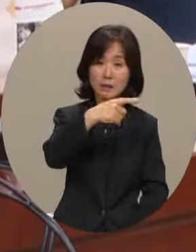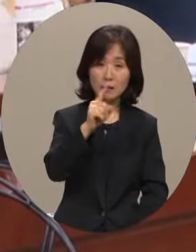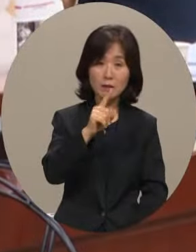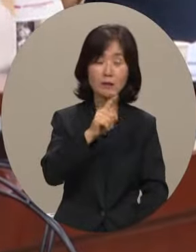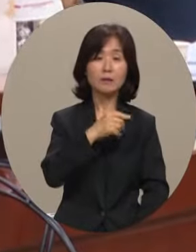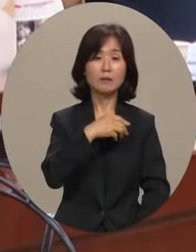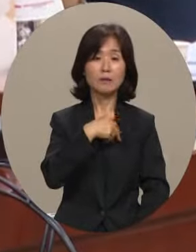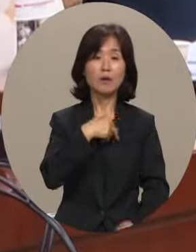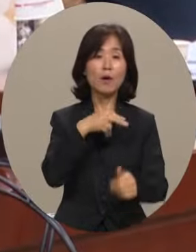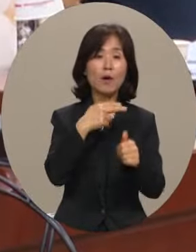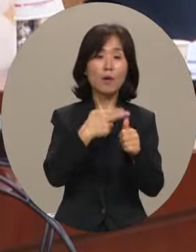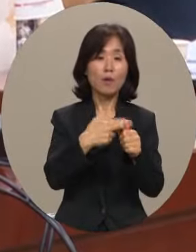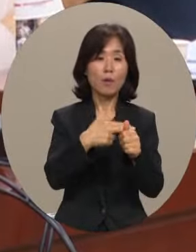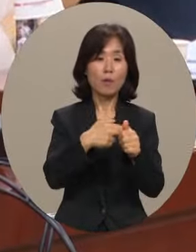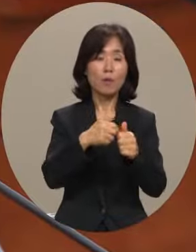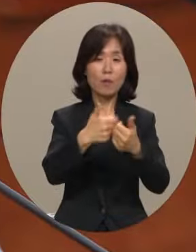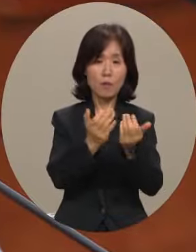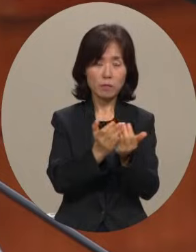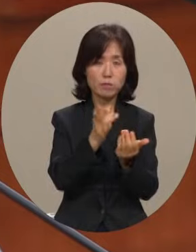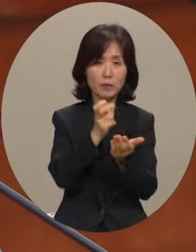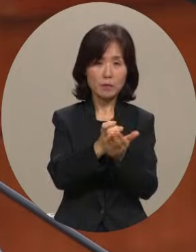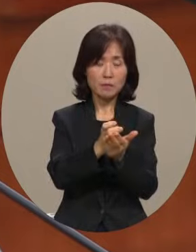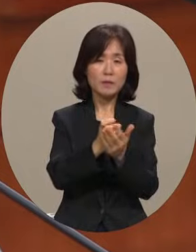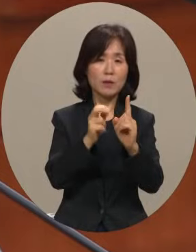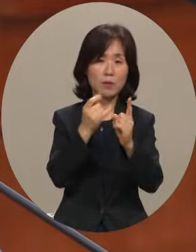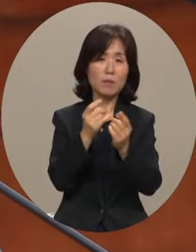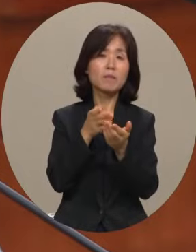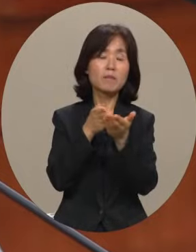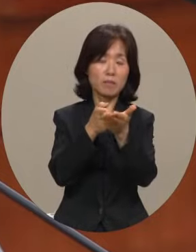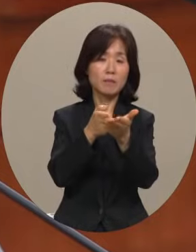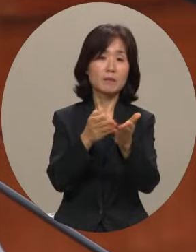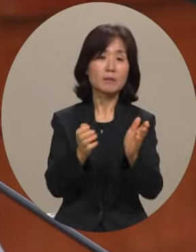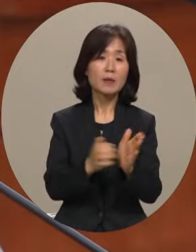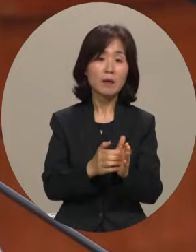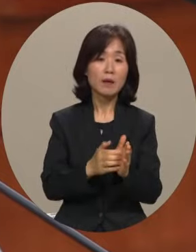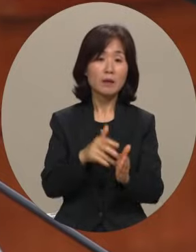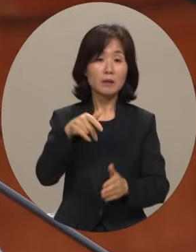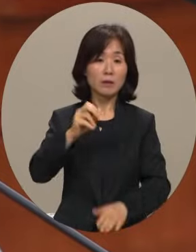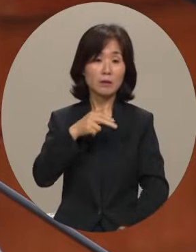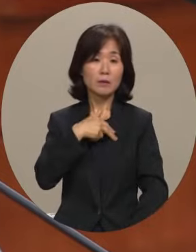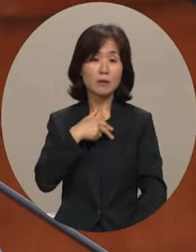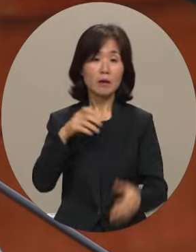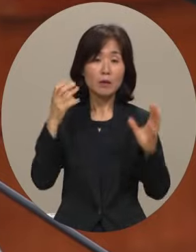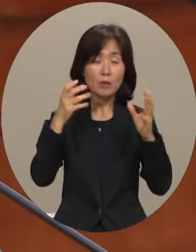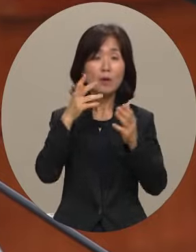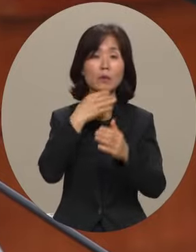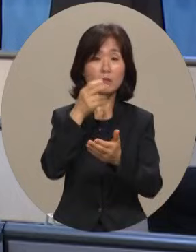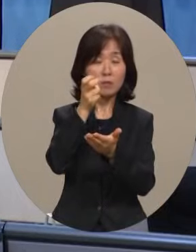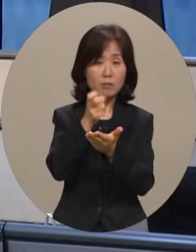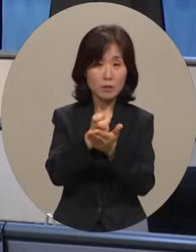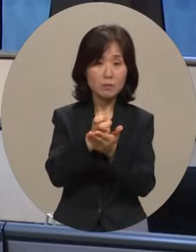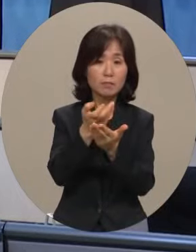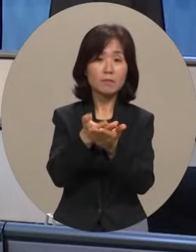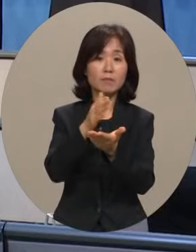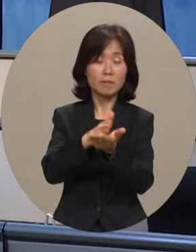제시했습니다. 정 의원은 정당한 생활지도 아동학대로 보지 않는다는 내용의 아동복지법 개정안을 발의했습니다.